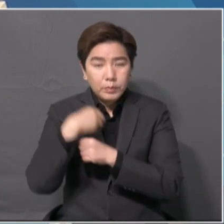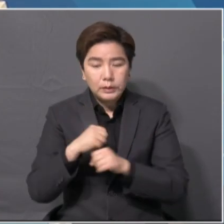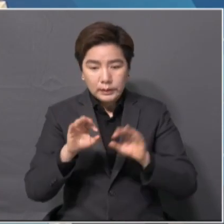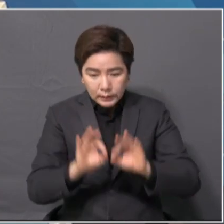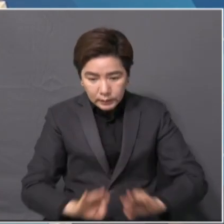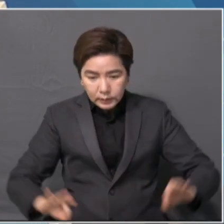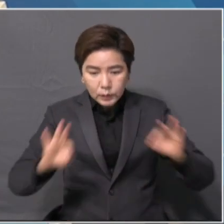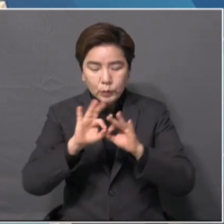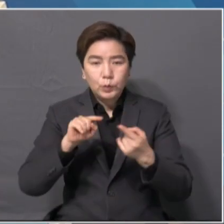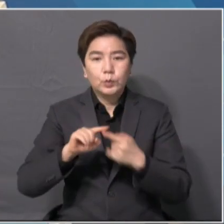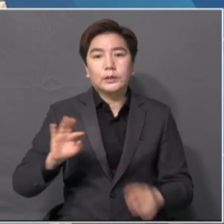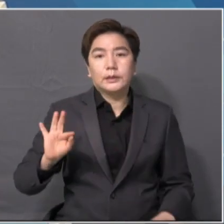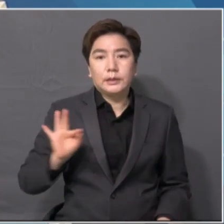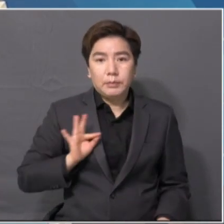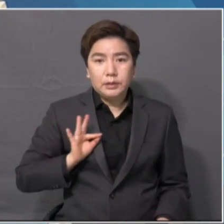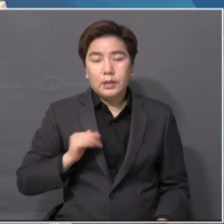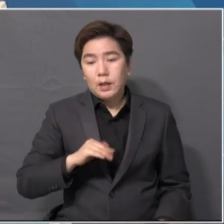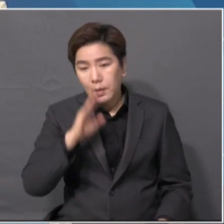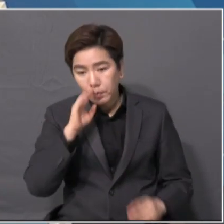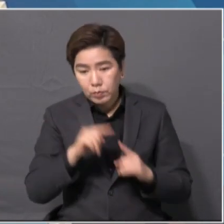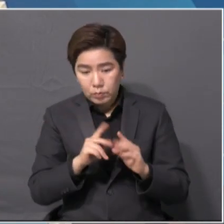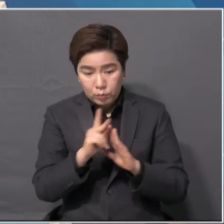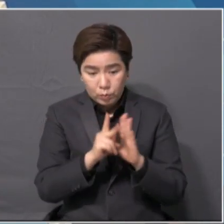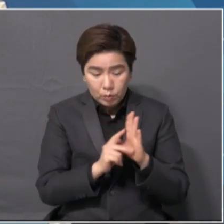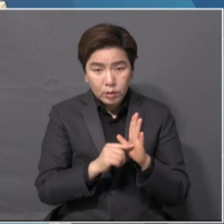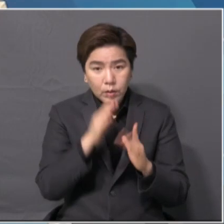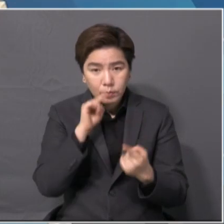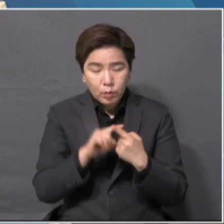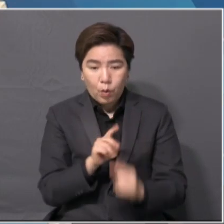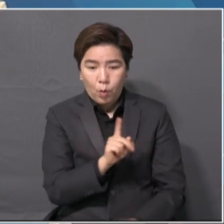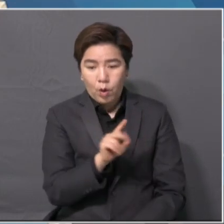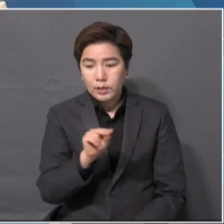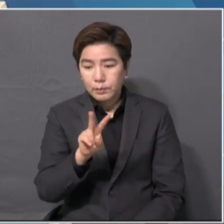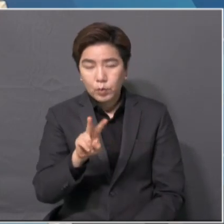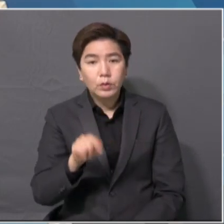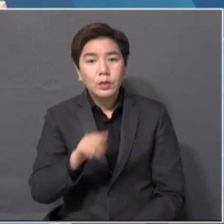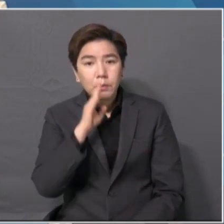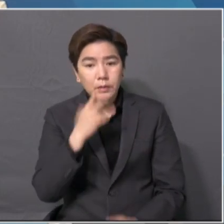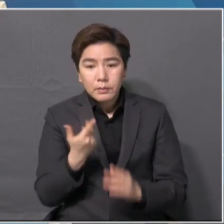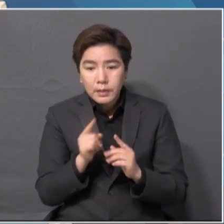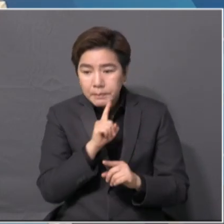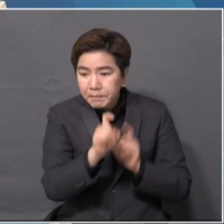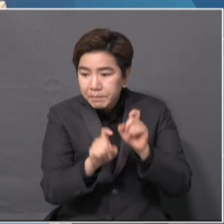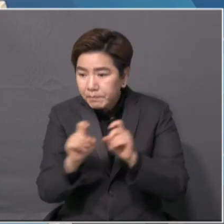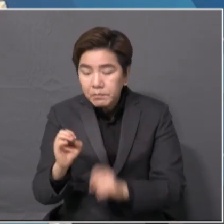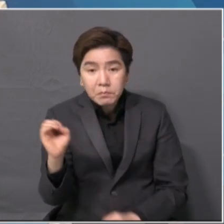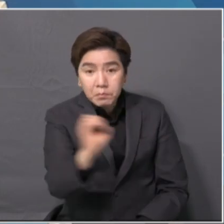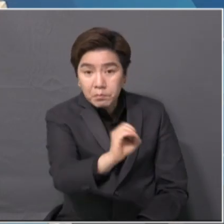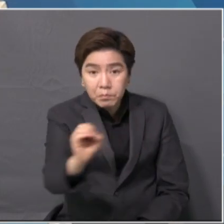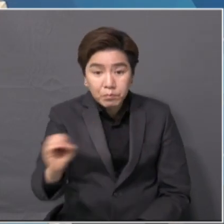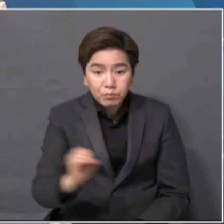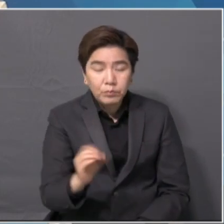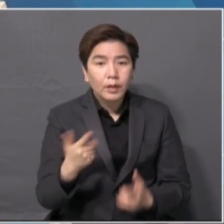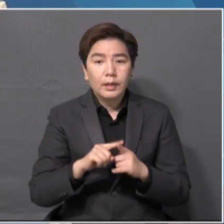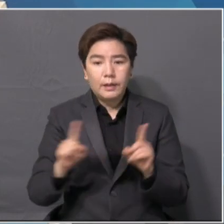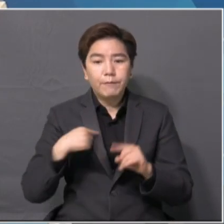ความสําคักับสมาชิทรmingถ้ีการยกเว้นข้อบัครับพัก zou32ไมได้มีการอย่เสีงเบื้องต้นแต่จะมี